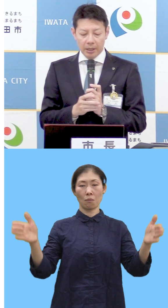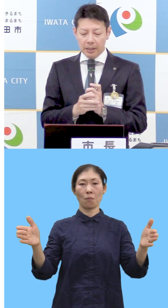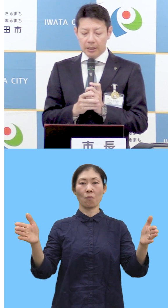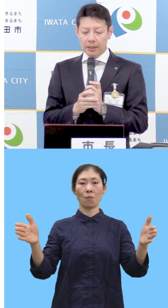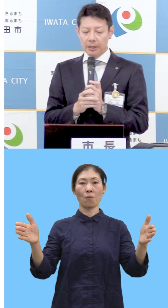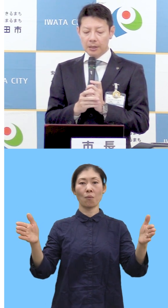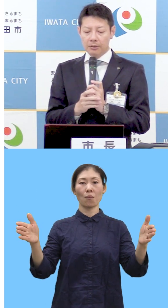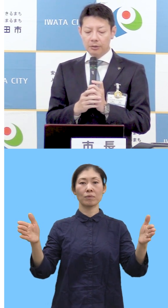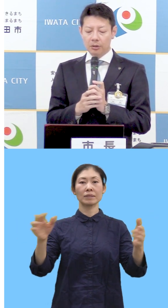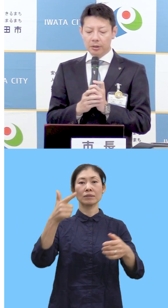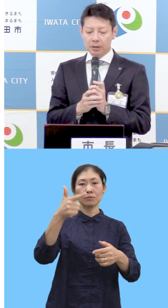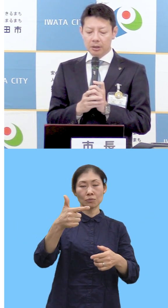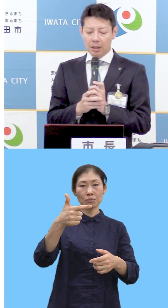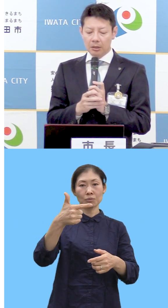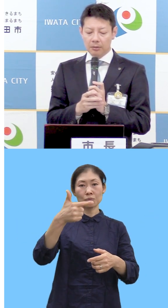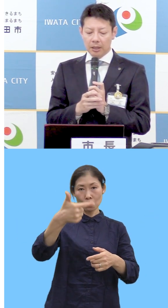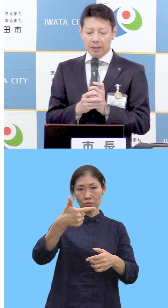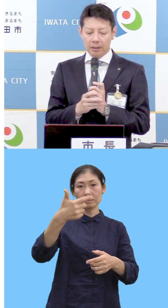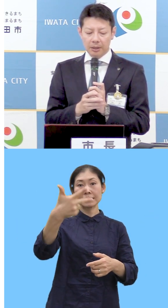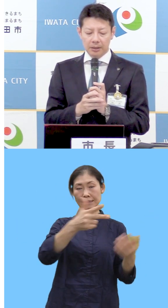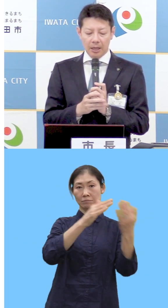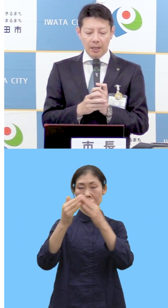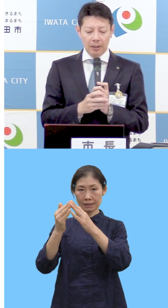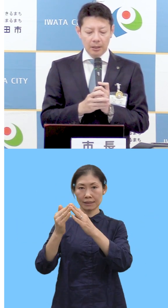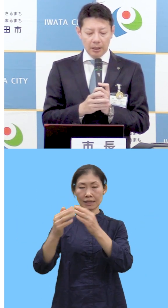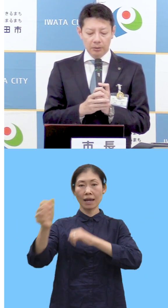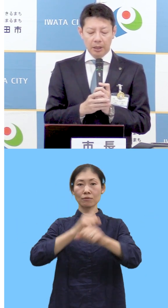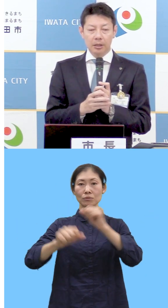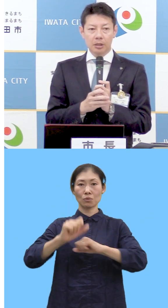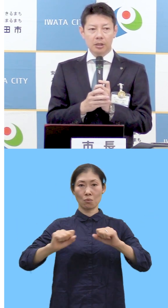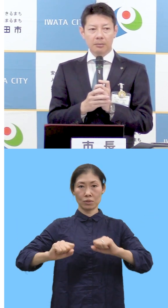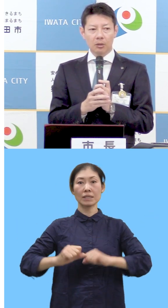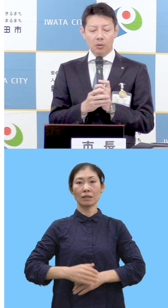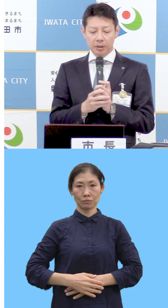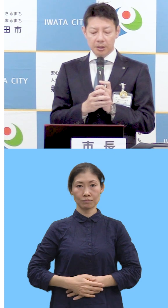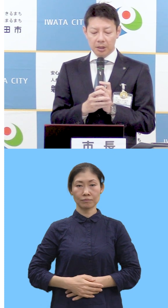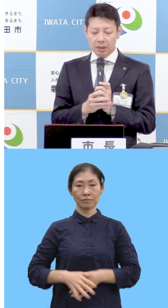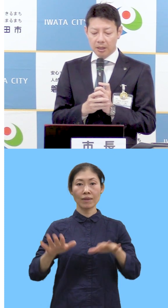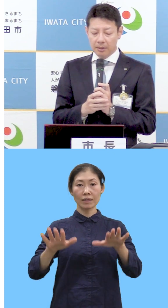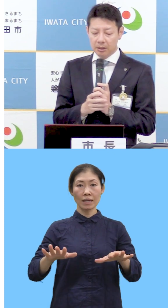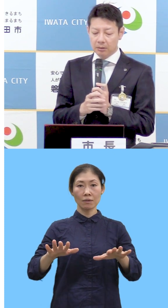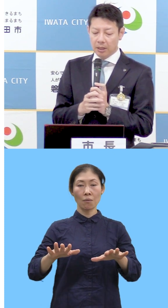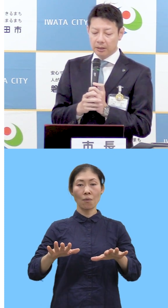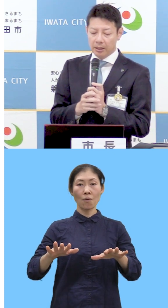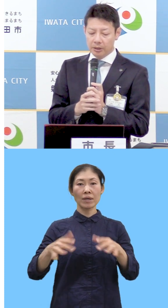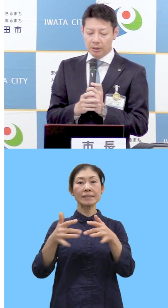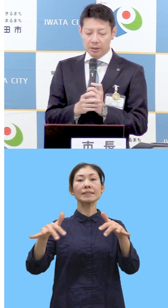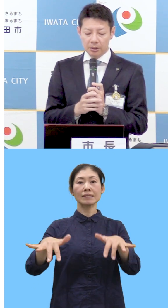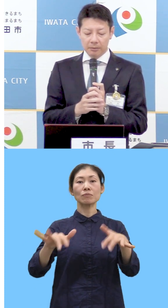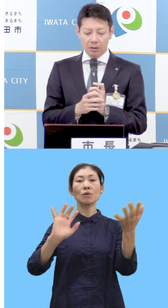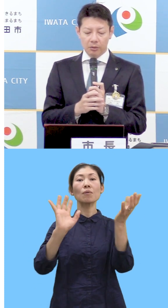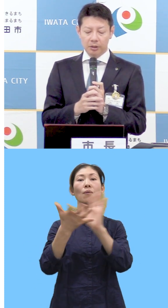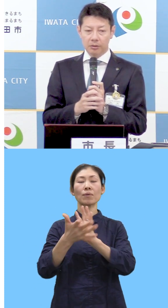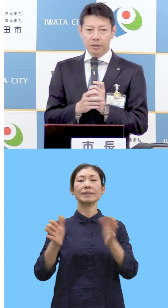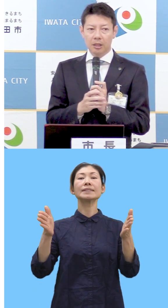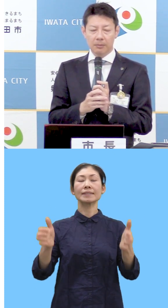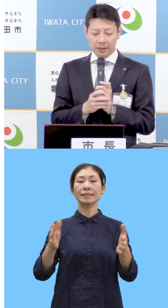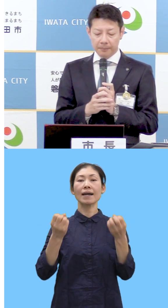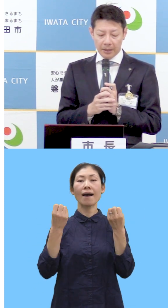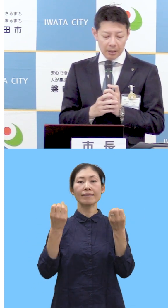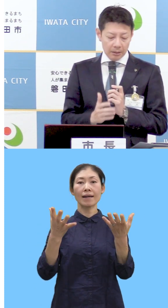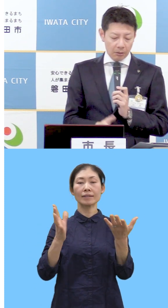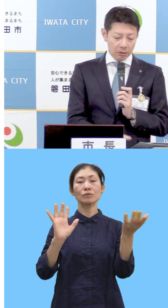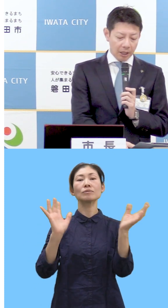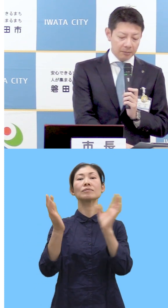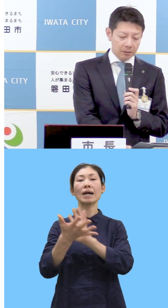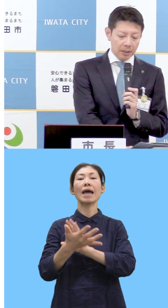でここで運用しているわけでありますが、現システムの更新時期になりましたので、新しいシステムに更新をしていきます